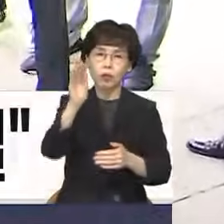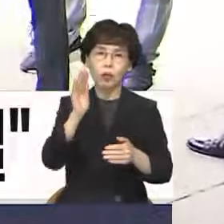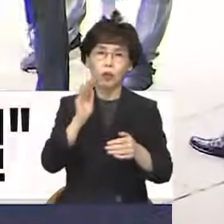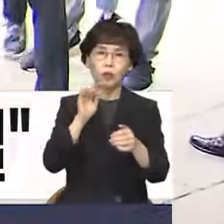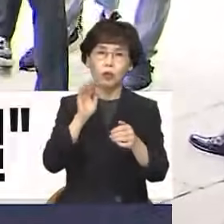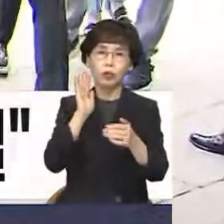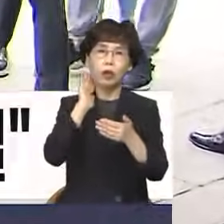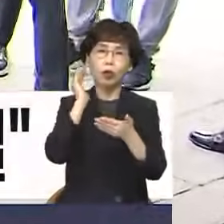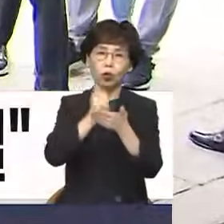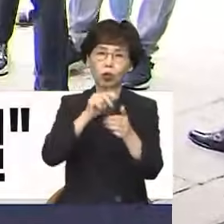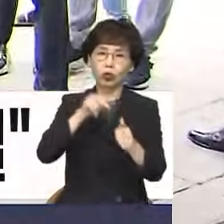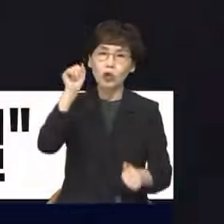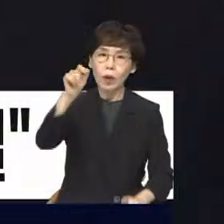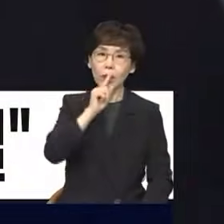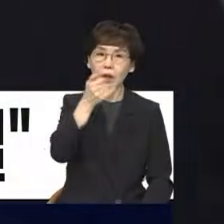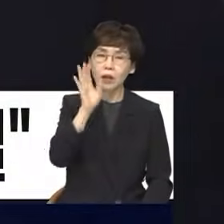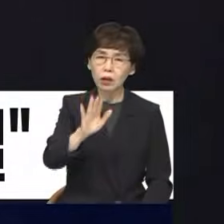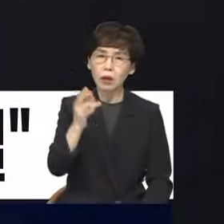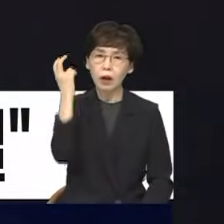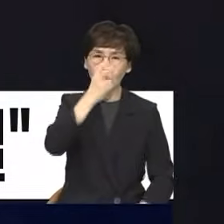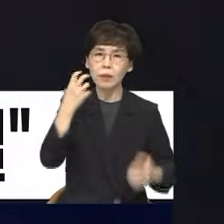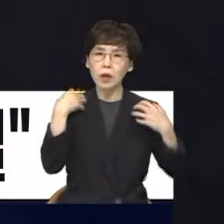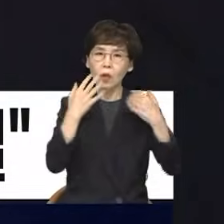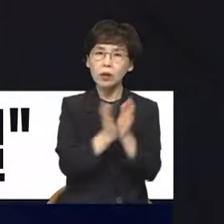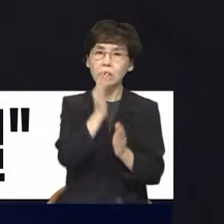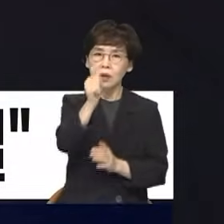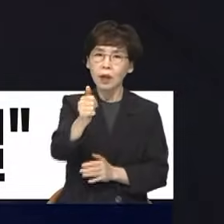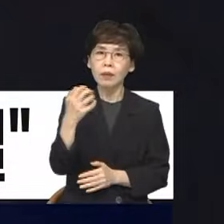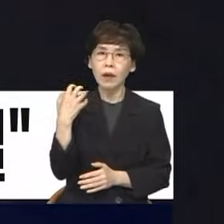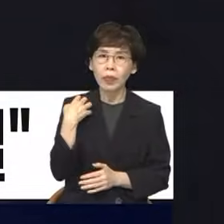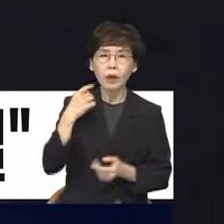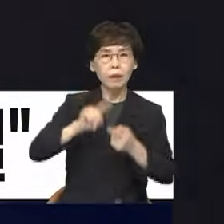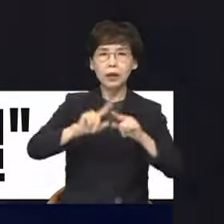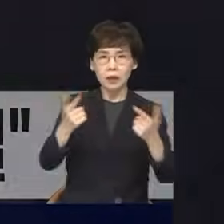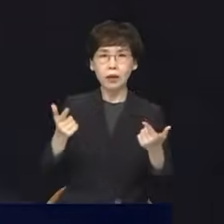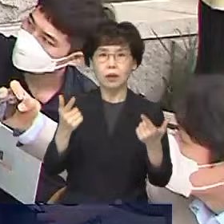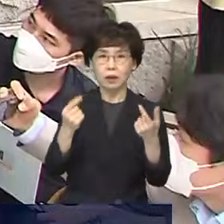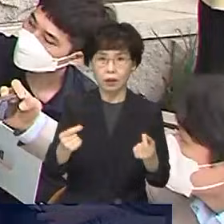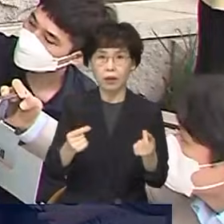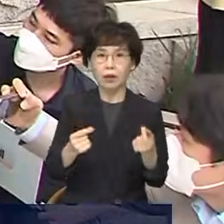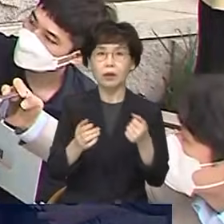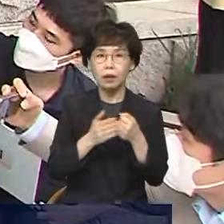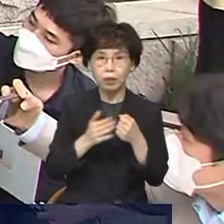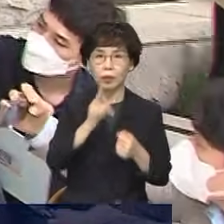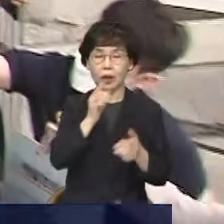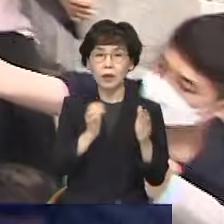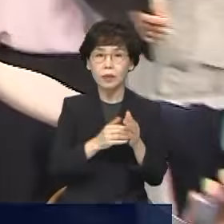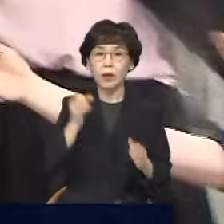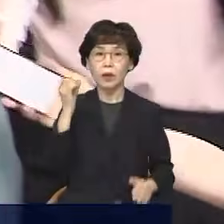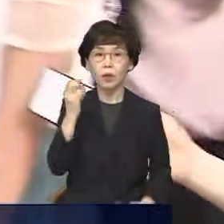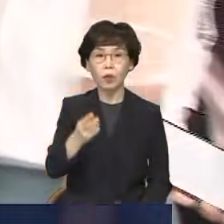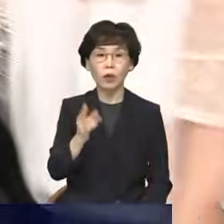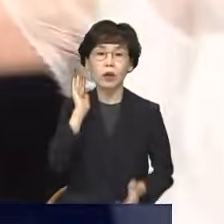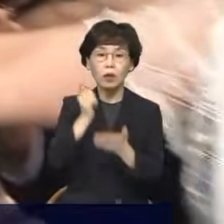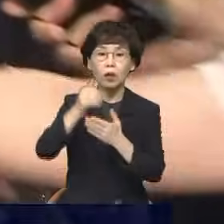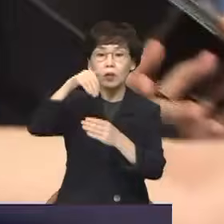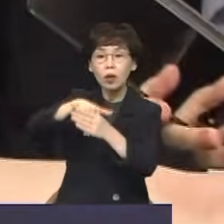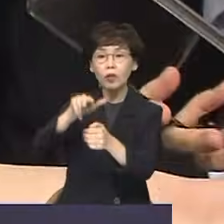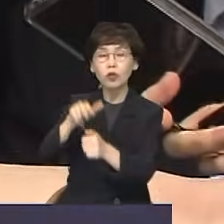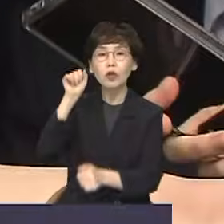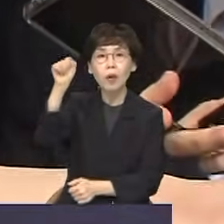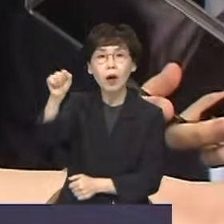감사원장직을 수행하는 건 적절치 않다고 판단했다고 밝혔습니다. 다만 대선 출마 여부에 대해선 말을